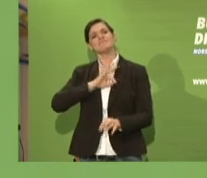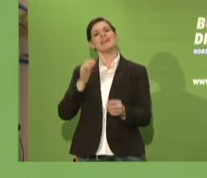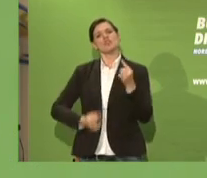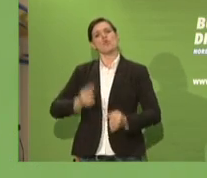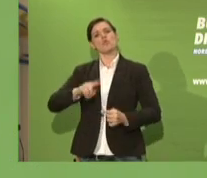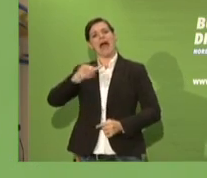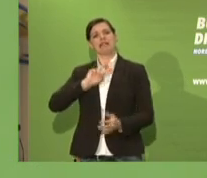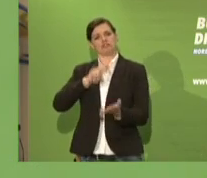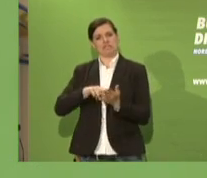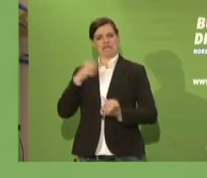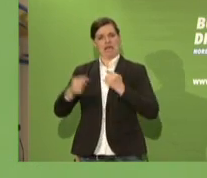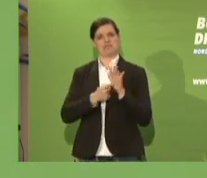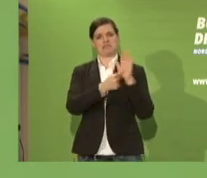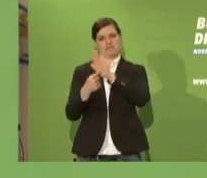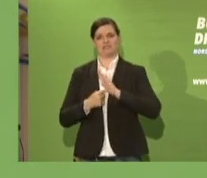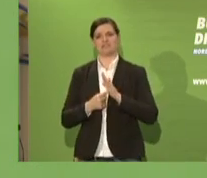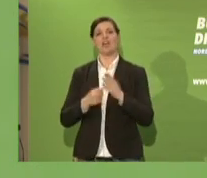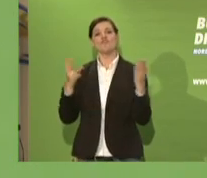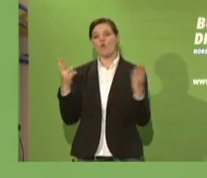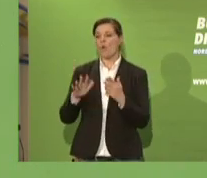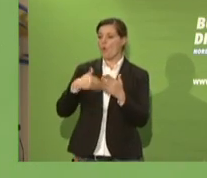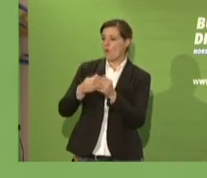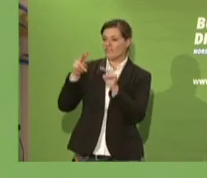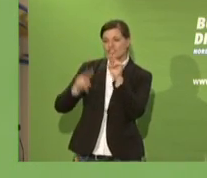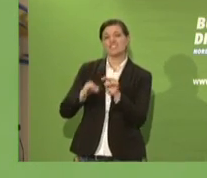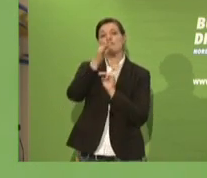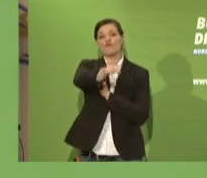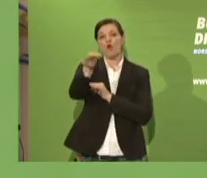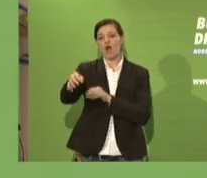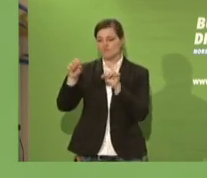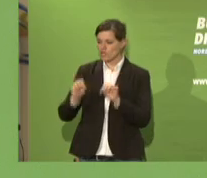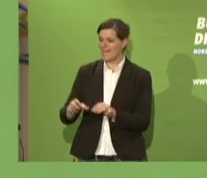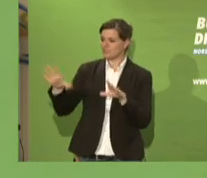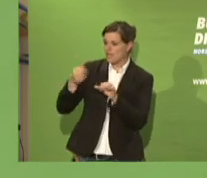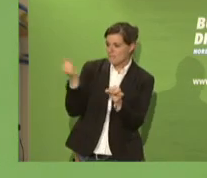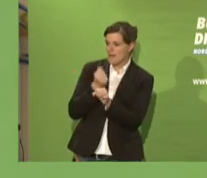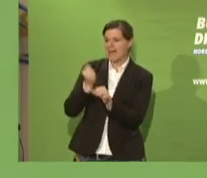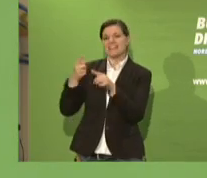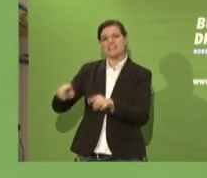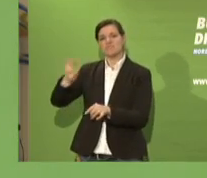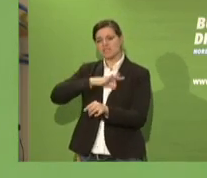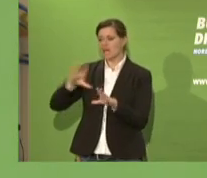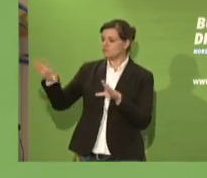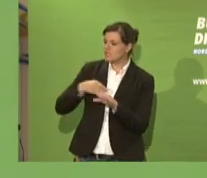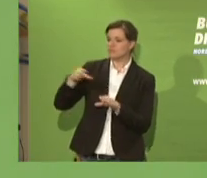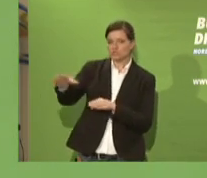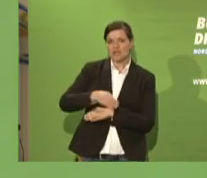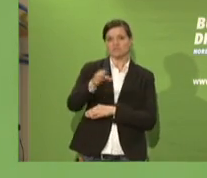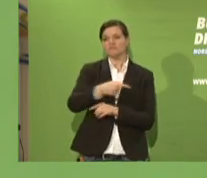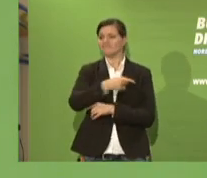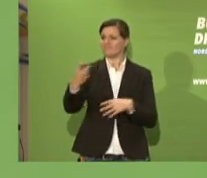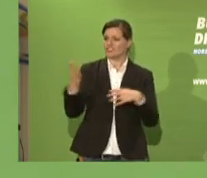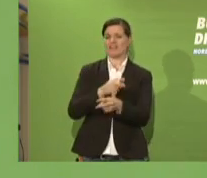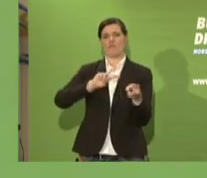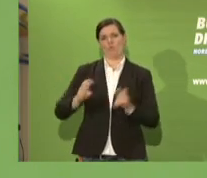dort, wo es jetzt Möglichkeiten für Bündnisse gibt, die werden von euch eingebracht, da bin ich mir ganz sicher, und umgesetzt. Richtig,